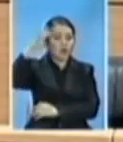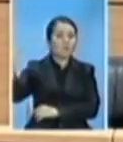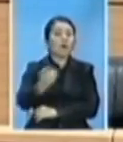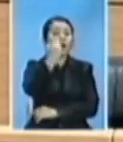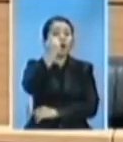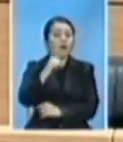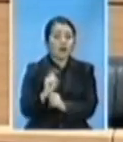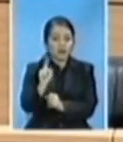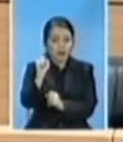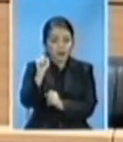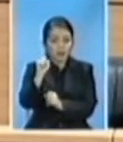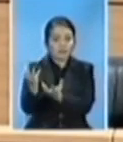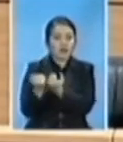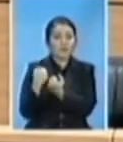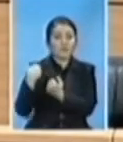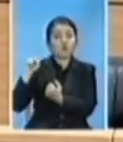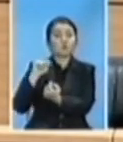ได้ประโยชน์จากการยึดอำนาจนั้นครับ